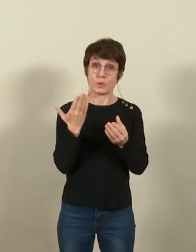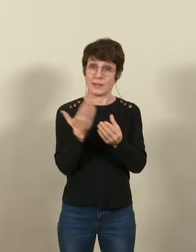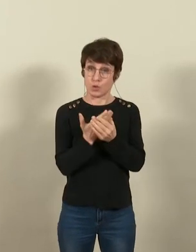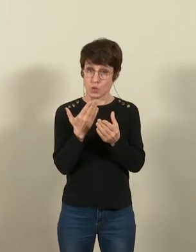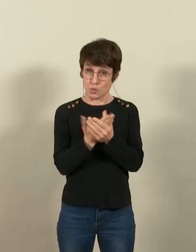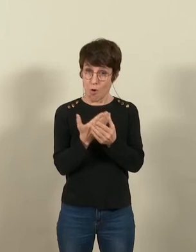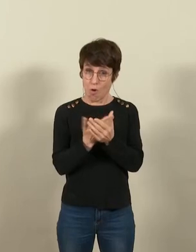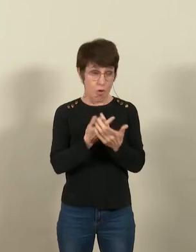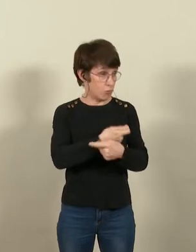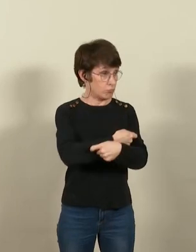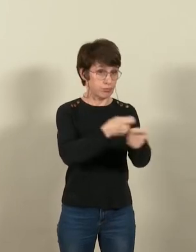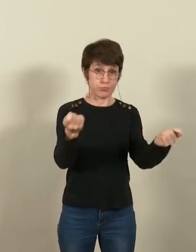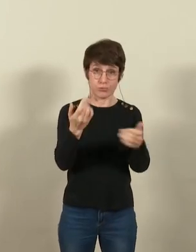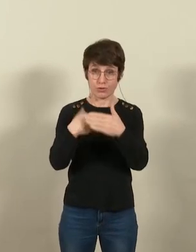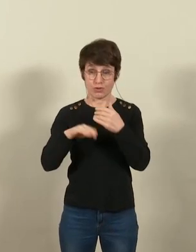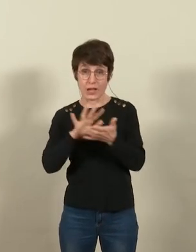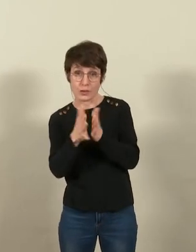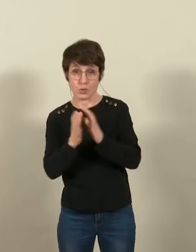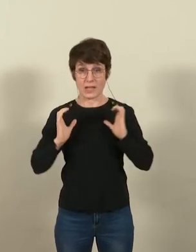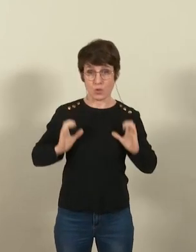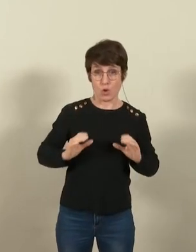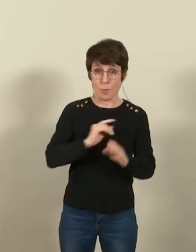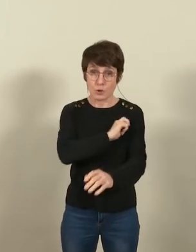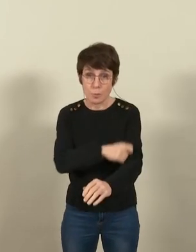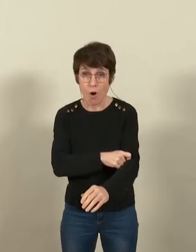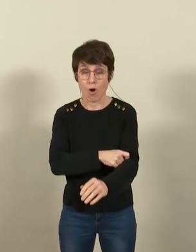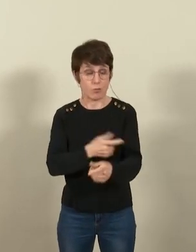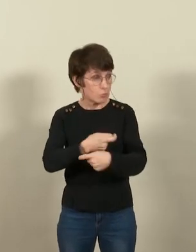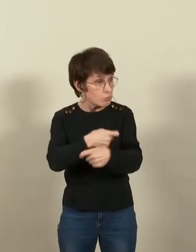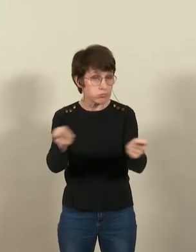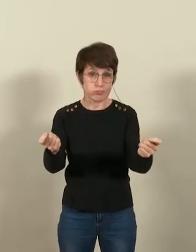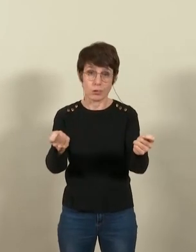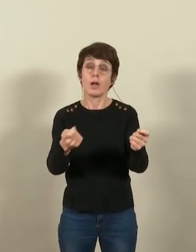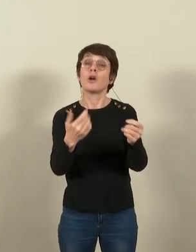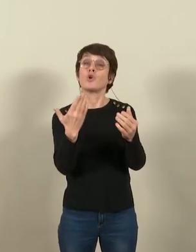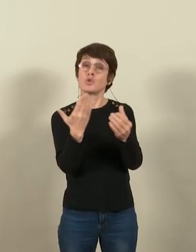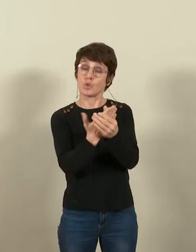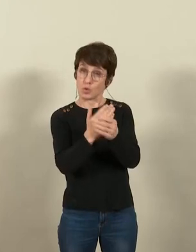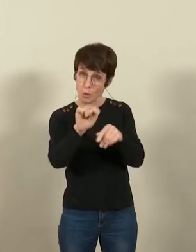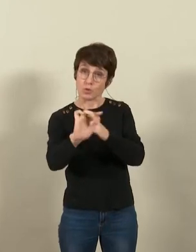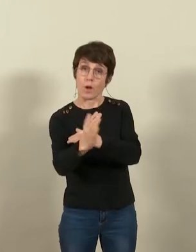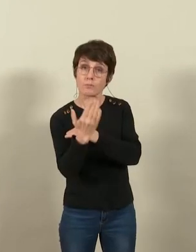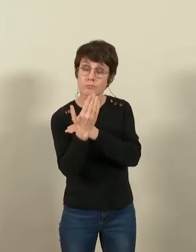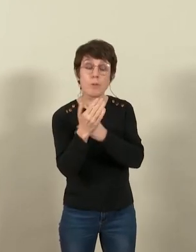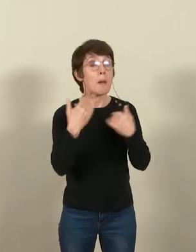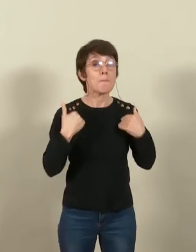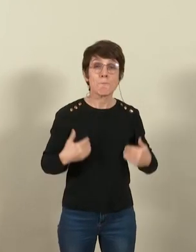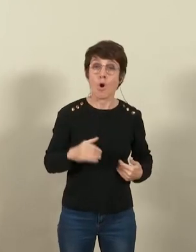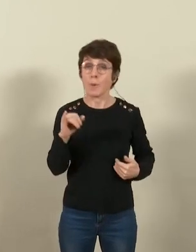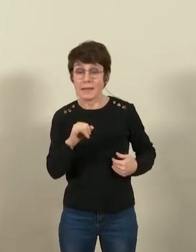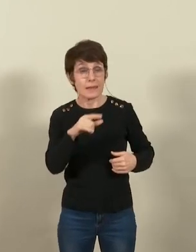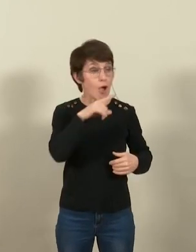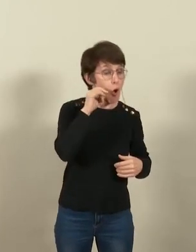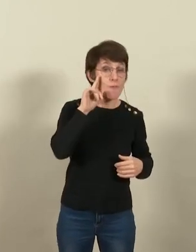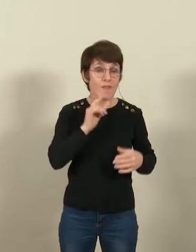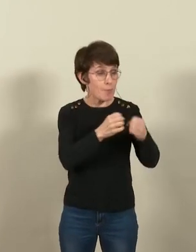au euh club sportif nous demandons de de montrer les adhérents et les adhérantes en terme de femmes et d'homme et n